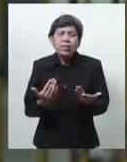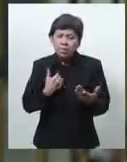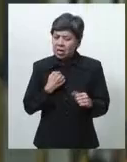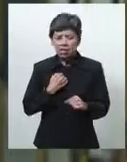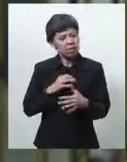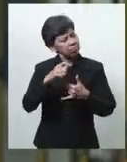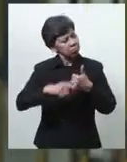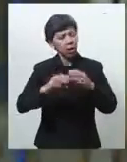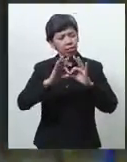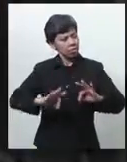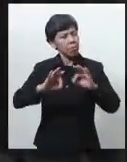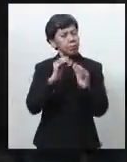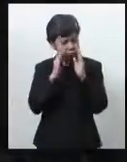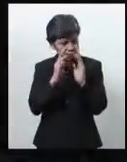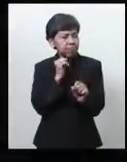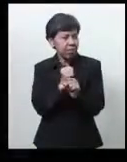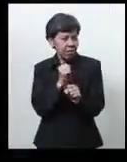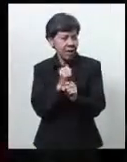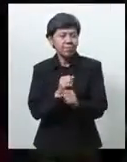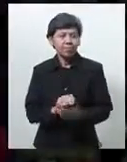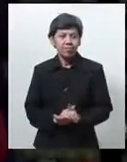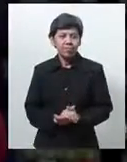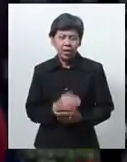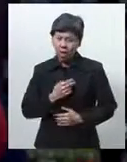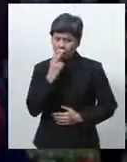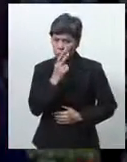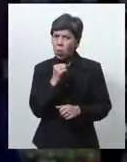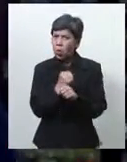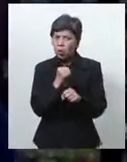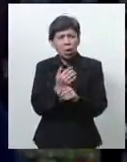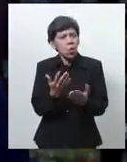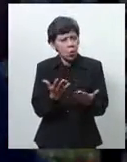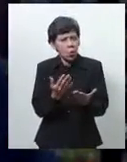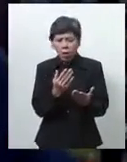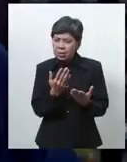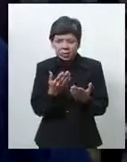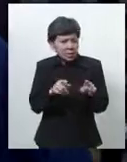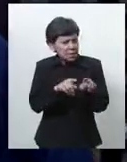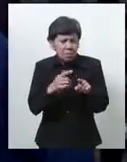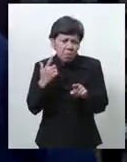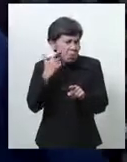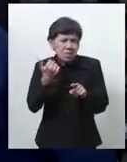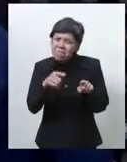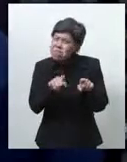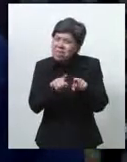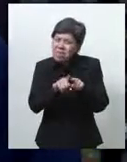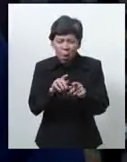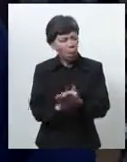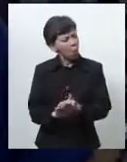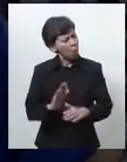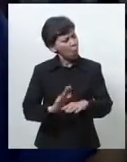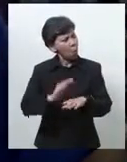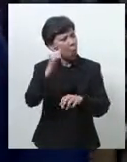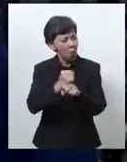มันอยู่ที่ผลของงานนะครับ พี่เขาทำได้เหมือนคนที่แบบพกทั้งหมดเลยยก